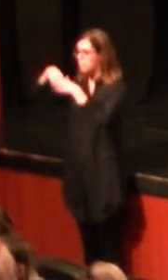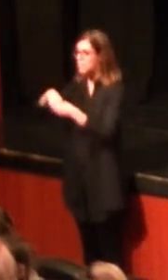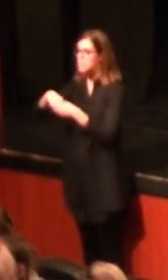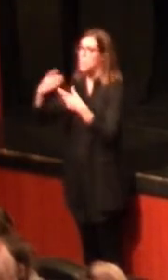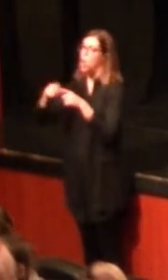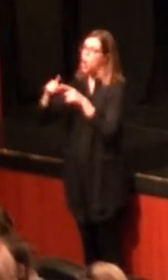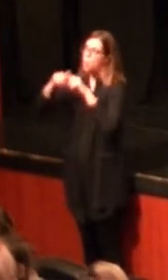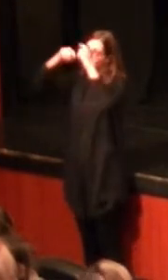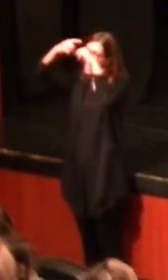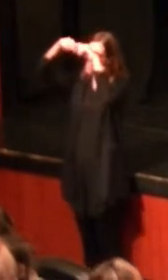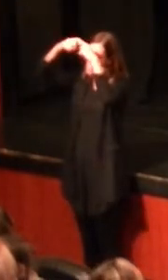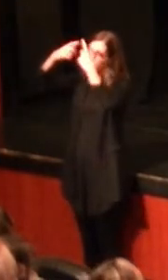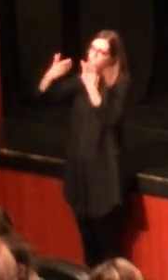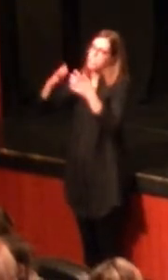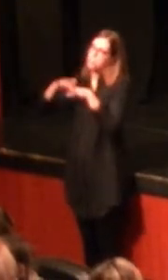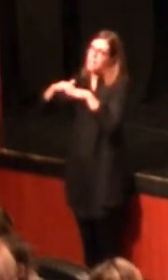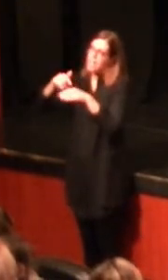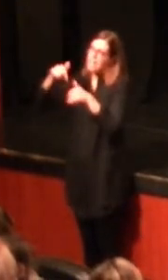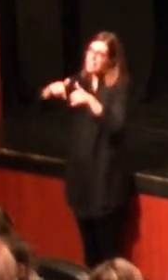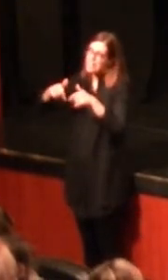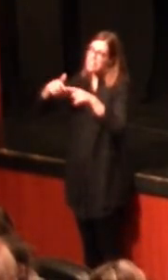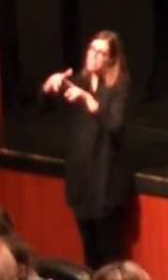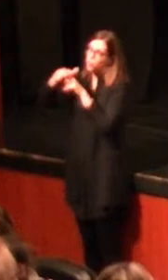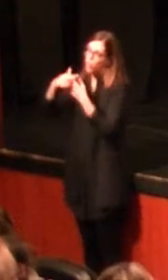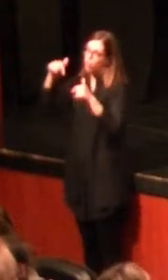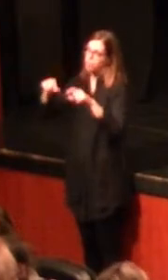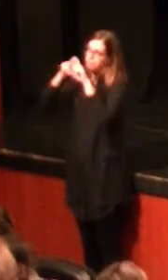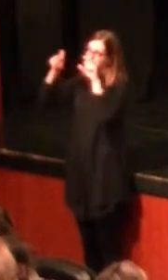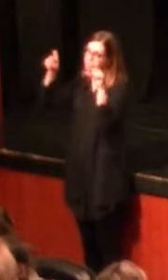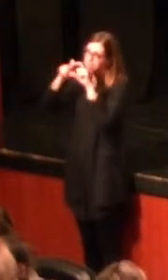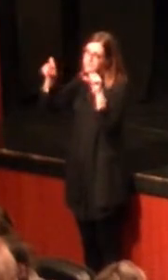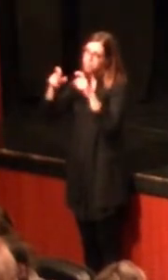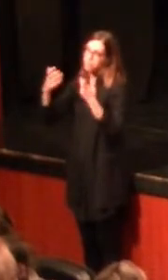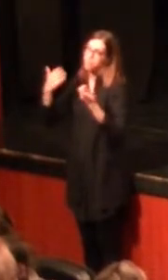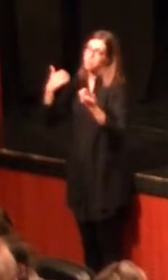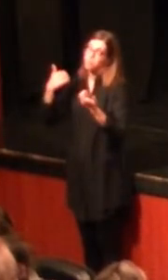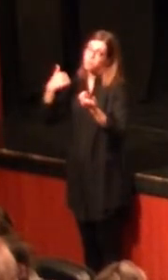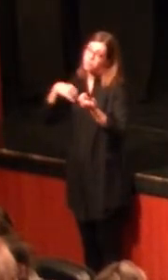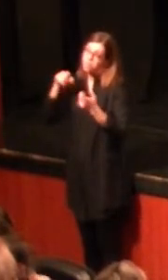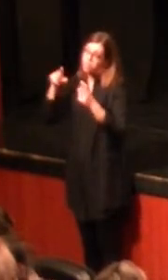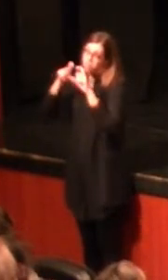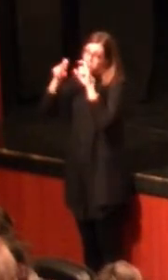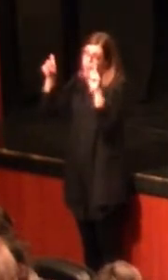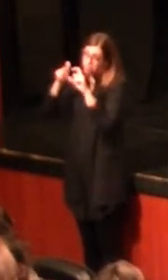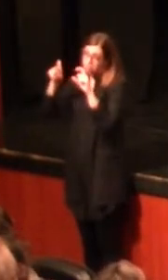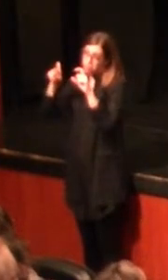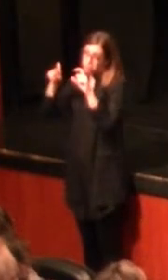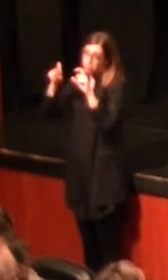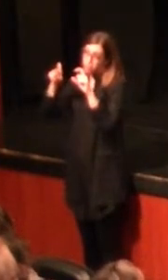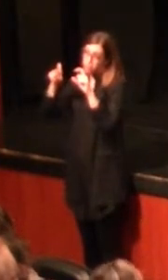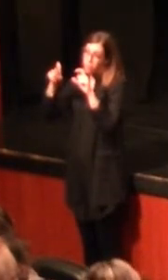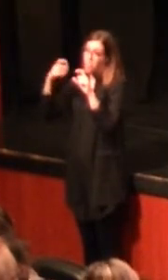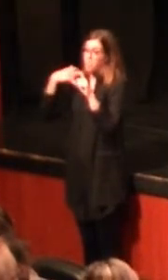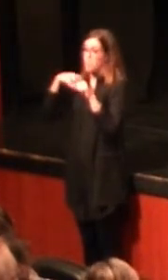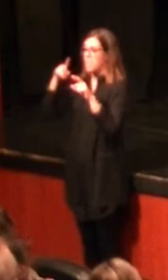algunes reflexions, bàsicament, sobre el moment que estem vivint Esprònics i sobre el moment que viu el